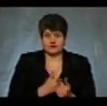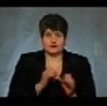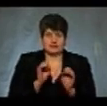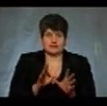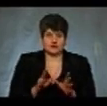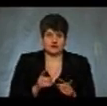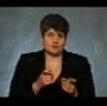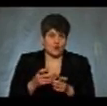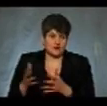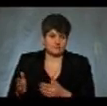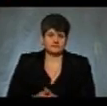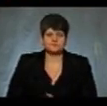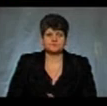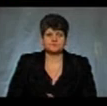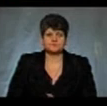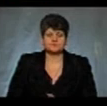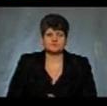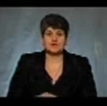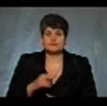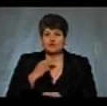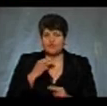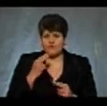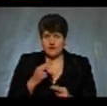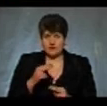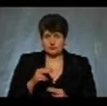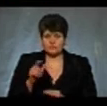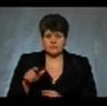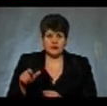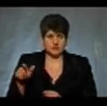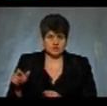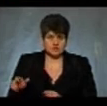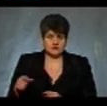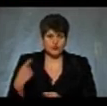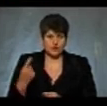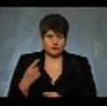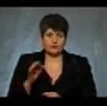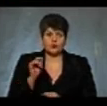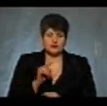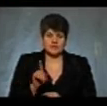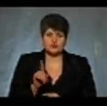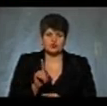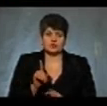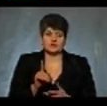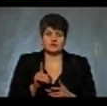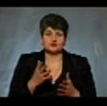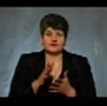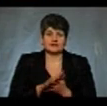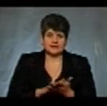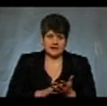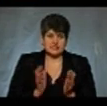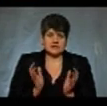зброї. Зверну увагу мешканців області про те, що якщо ви навіть зберігаєте